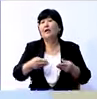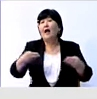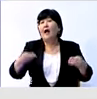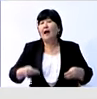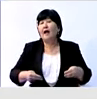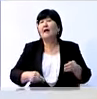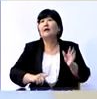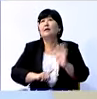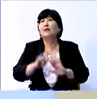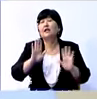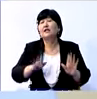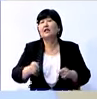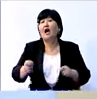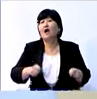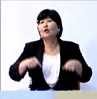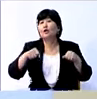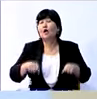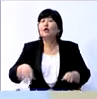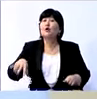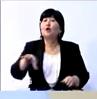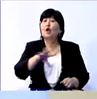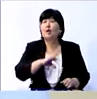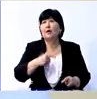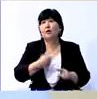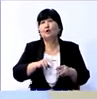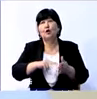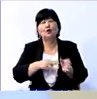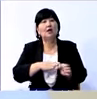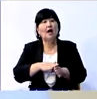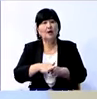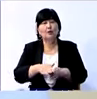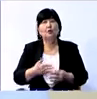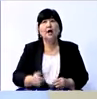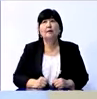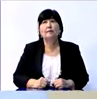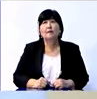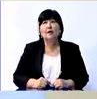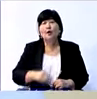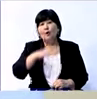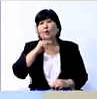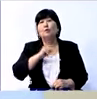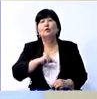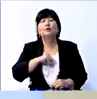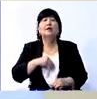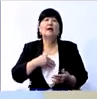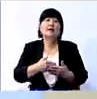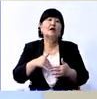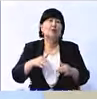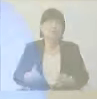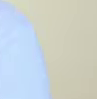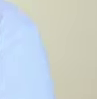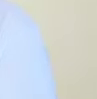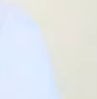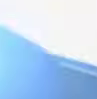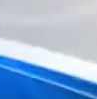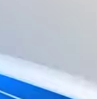әкімшіліктер, жергілікті атқарушы биліктер соның барлығын жүзеге асыруда көп жұмыстар атқарылып жатыр.